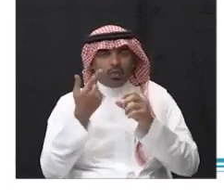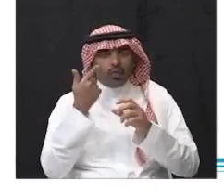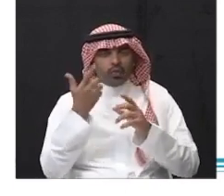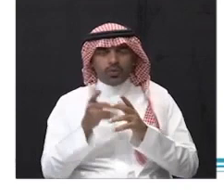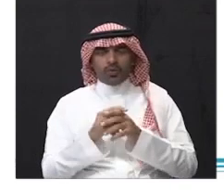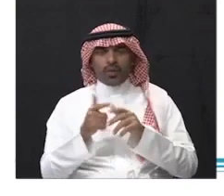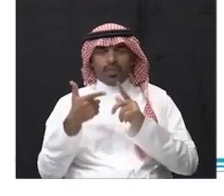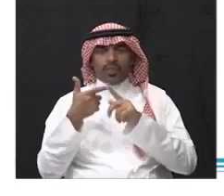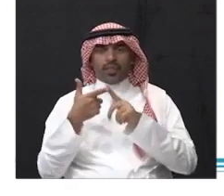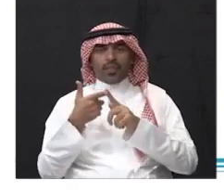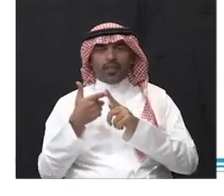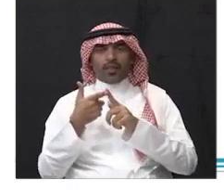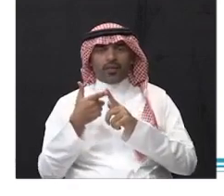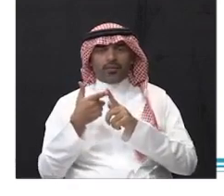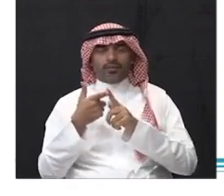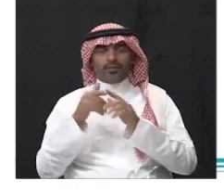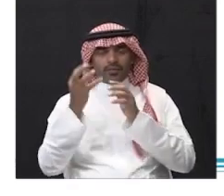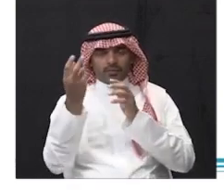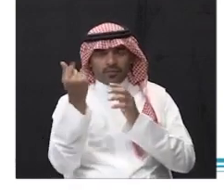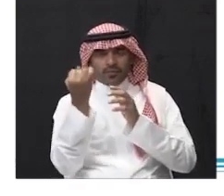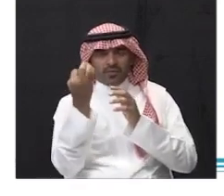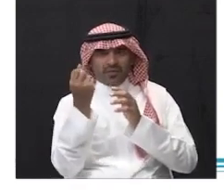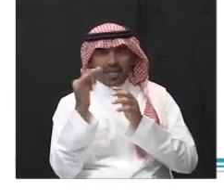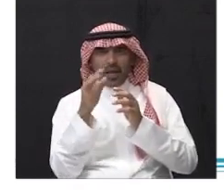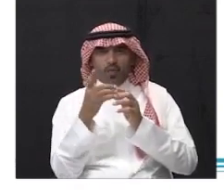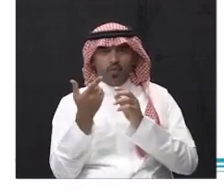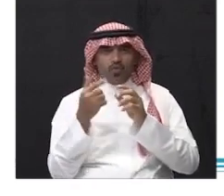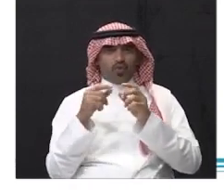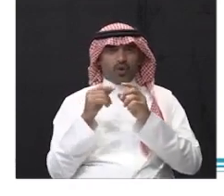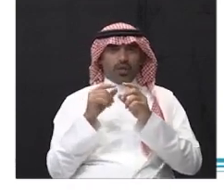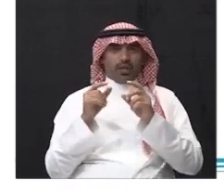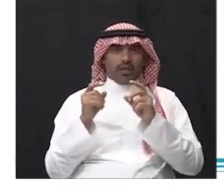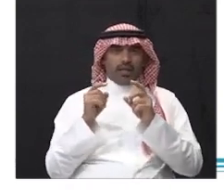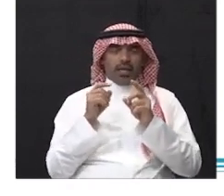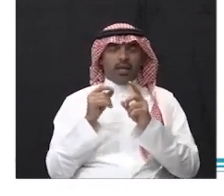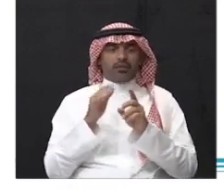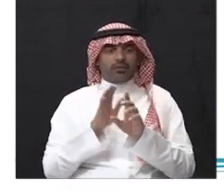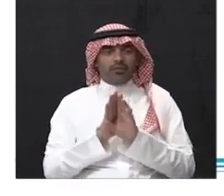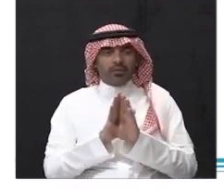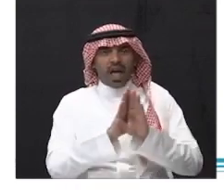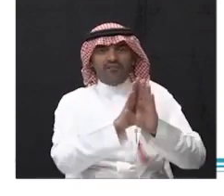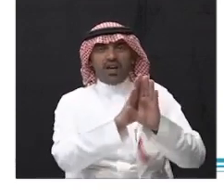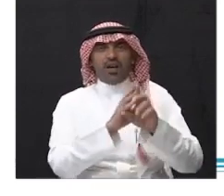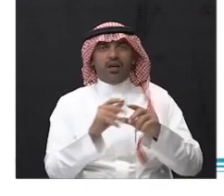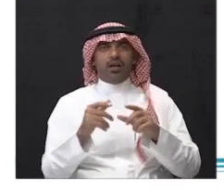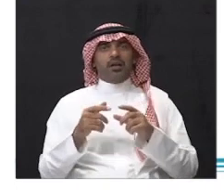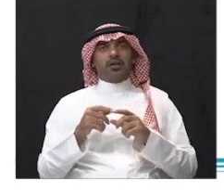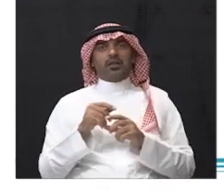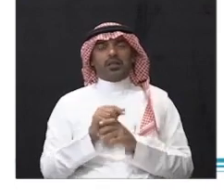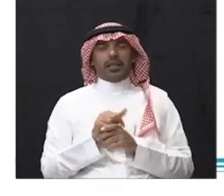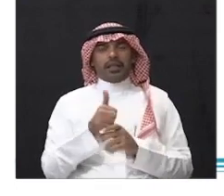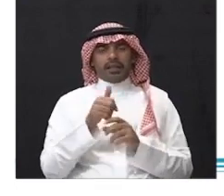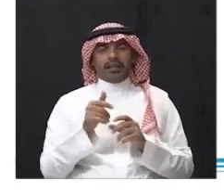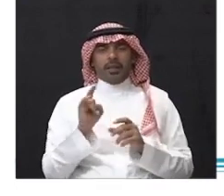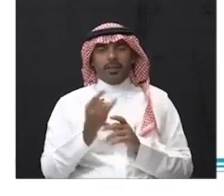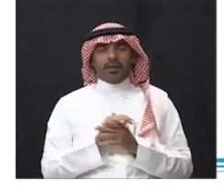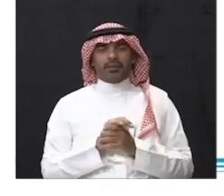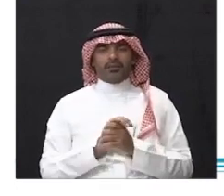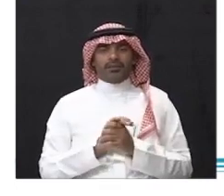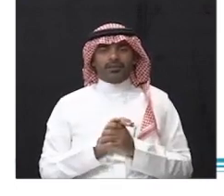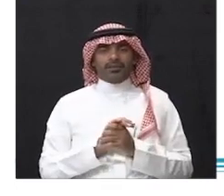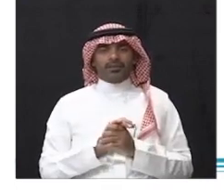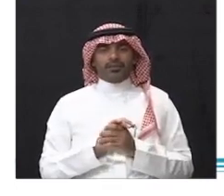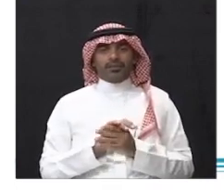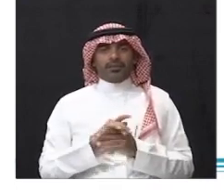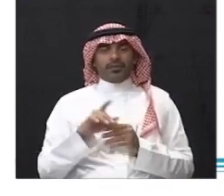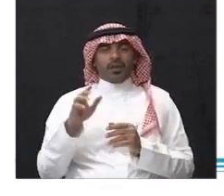يبرهن على أن الدوافع الاقتصادية كانت سبباً في تنافس دول أوروبا الصناعية على